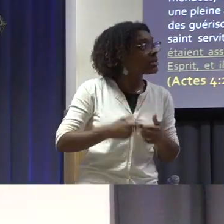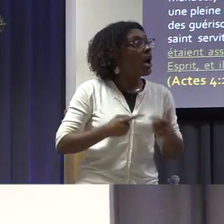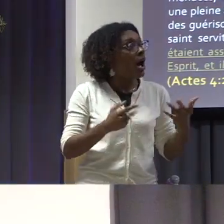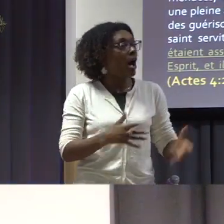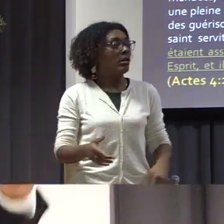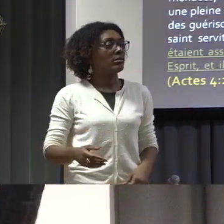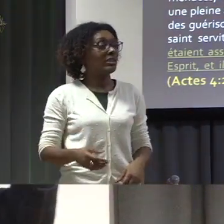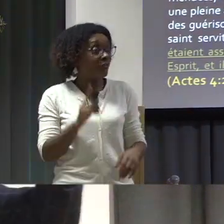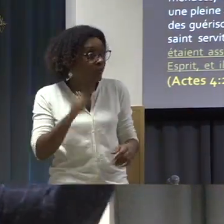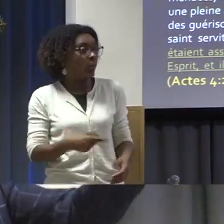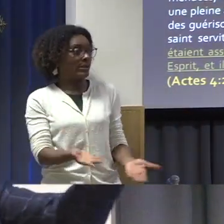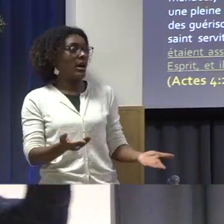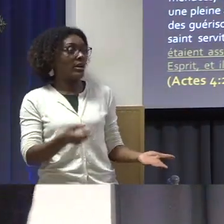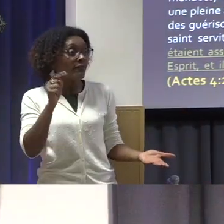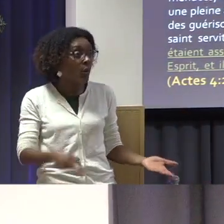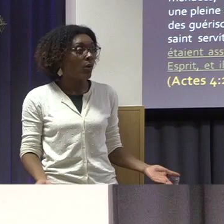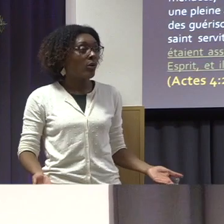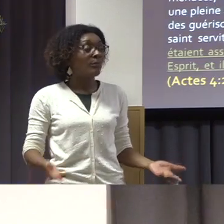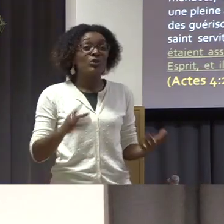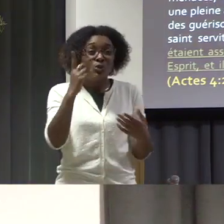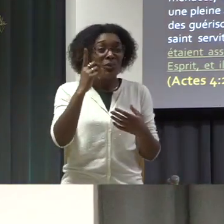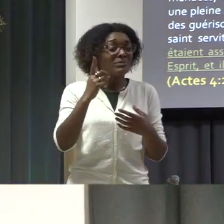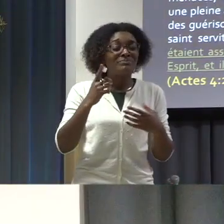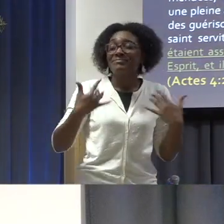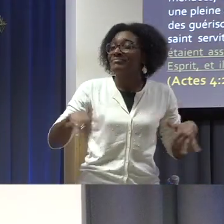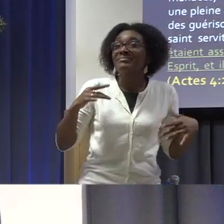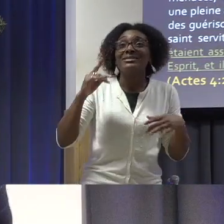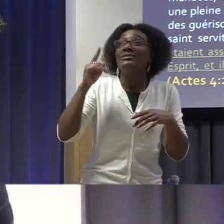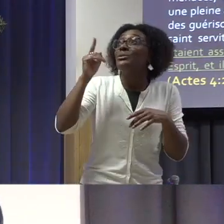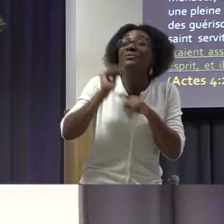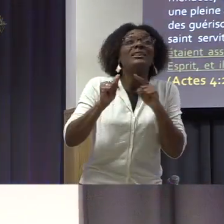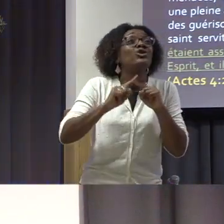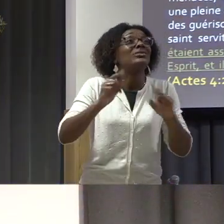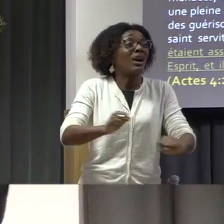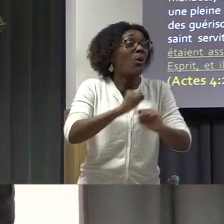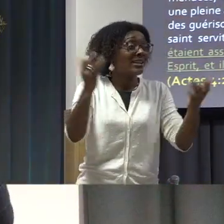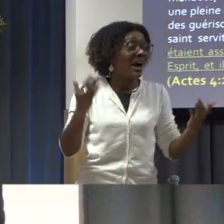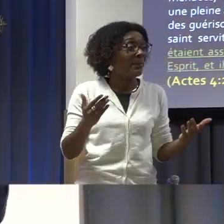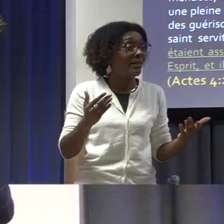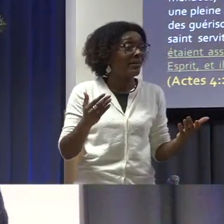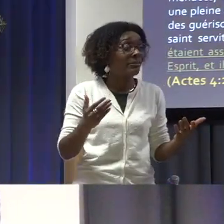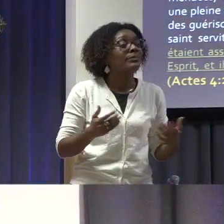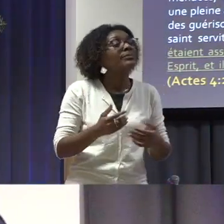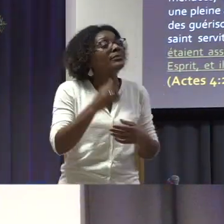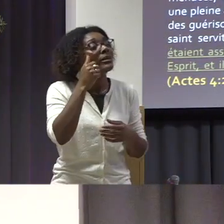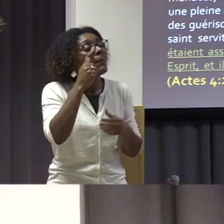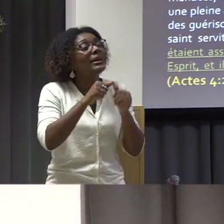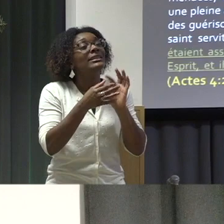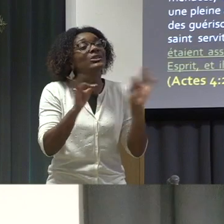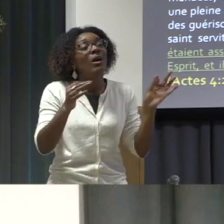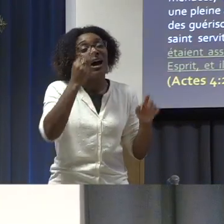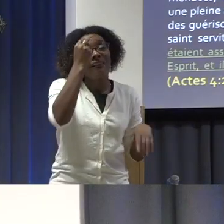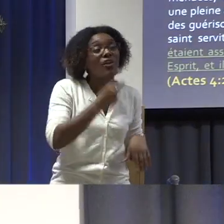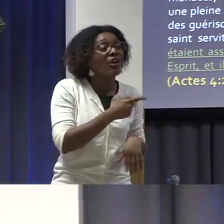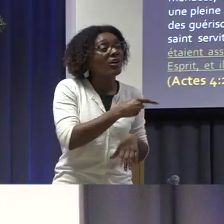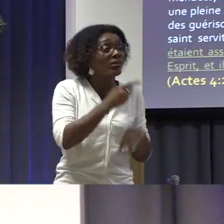y le seigneur est en train de faire des choses extraordinaires il ya un aveugle qui étaient là mais qui a vu il ya un